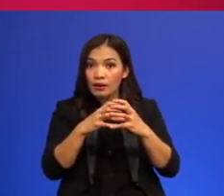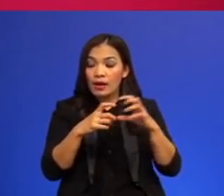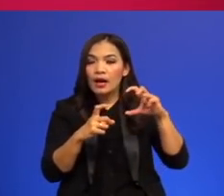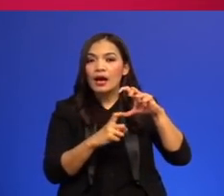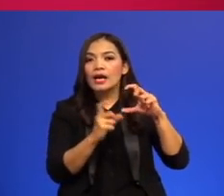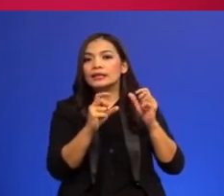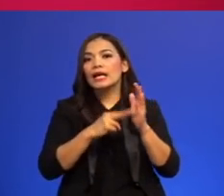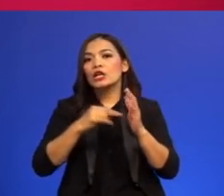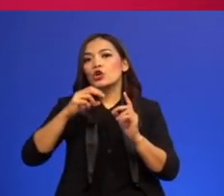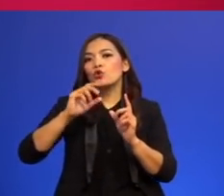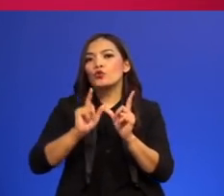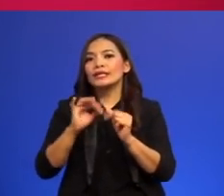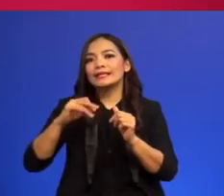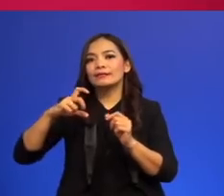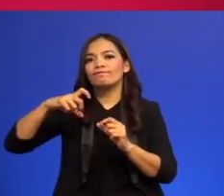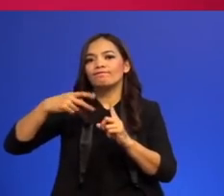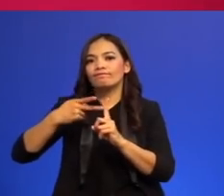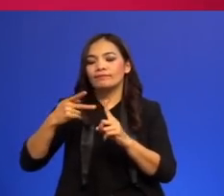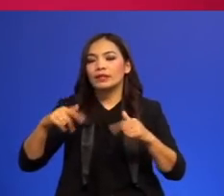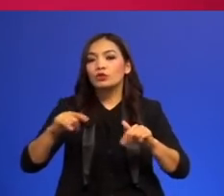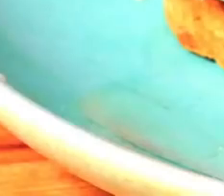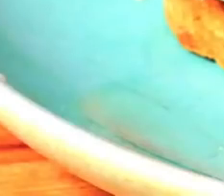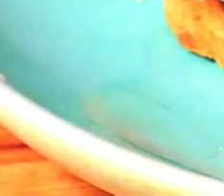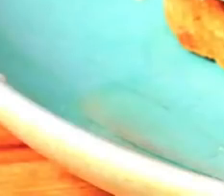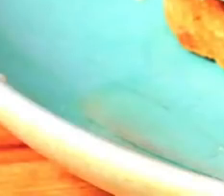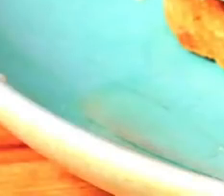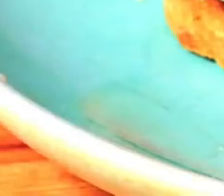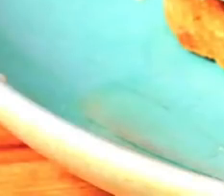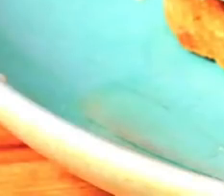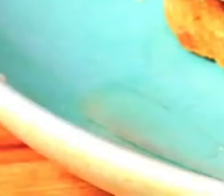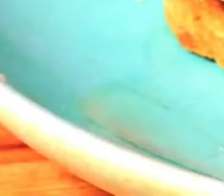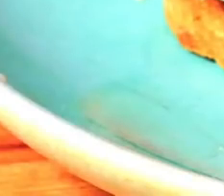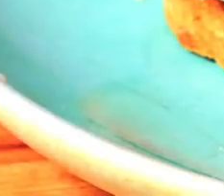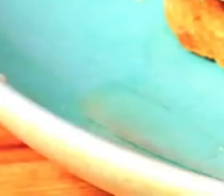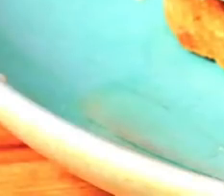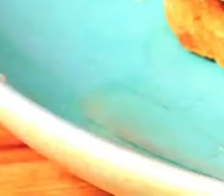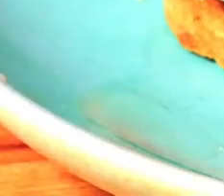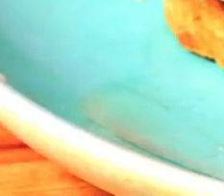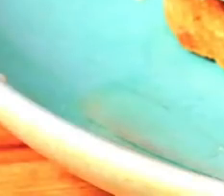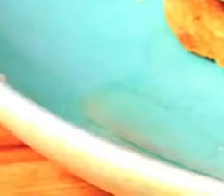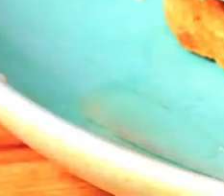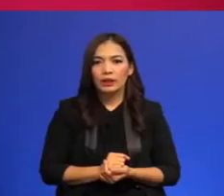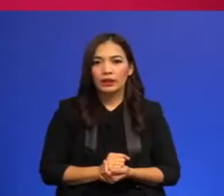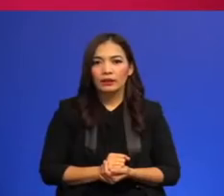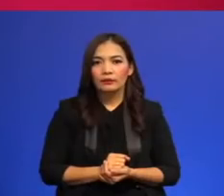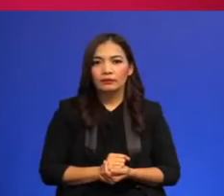Tadi saya sudah memerintahkan, saya sudah minta tolong